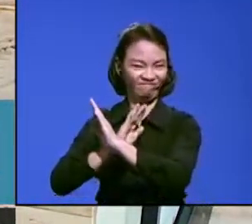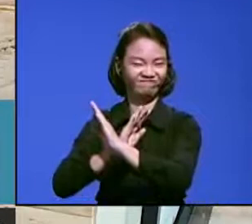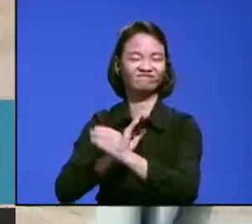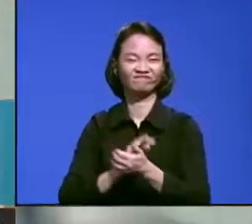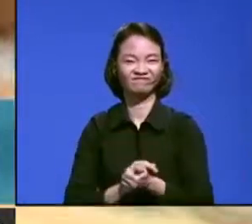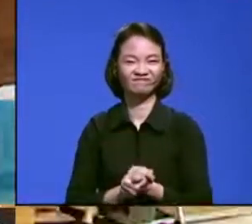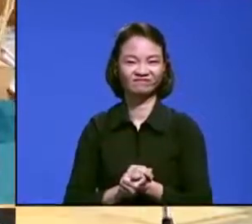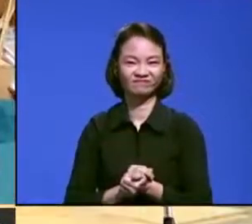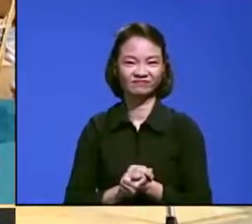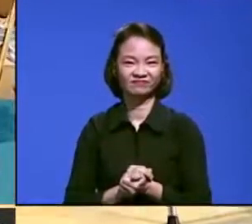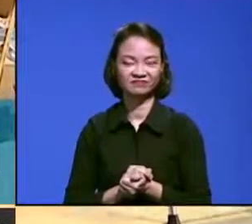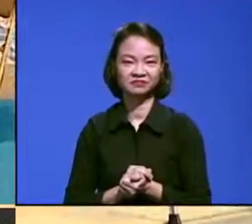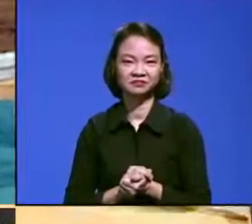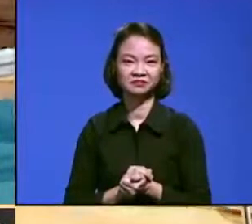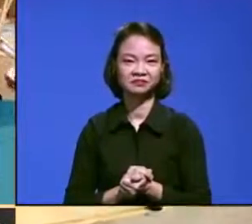dulu?